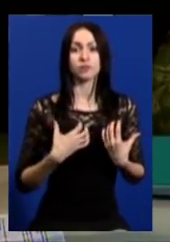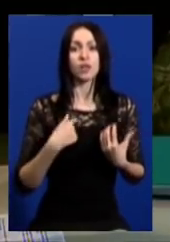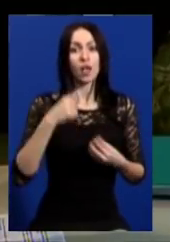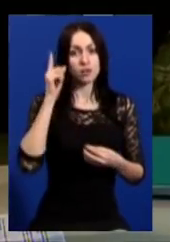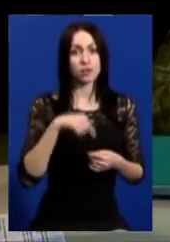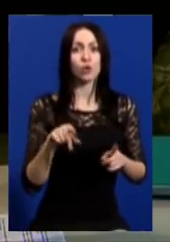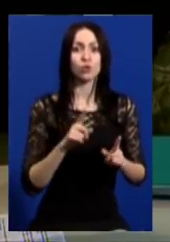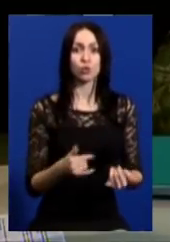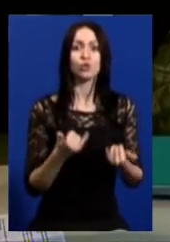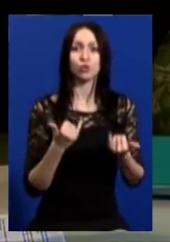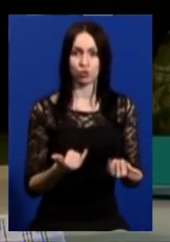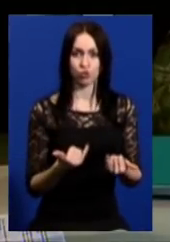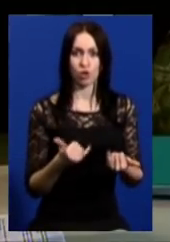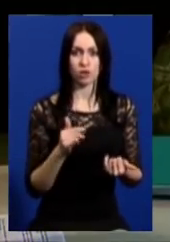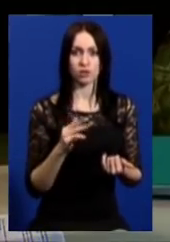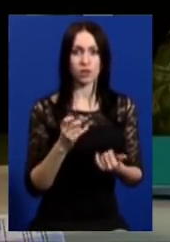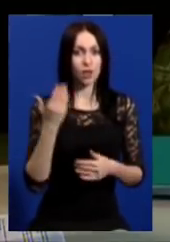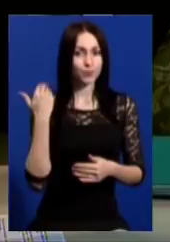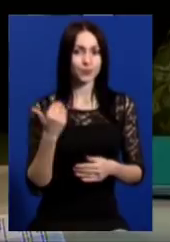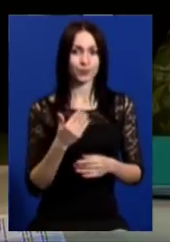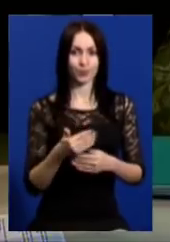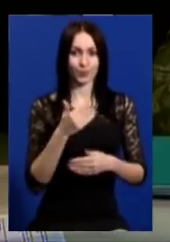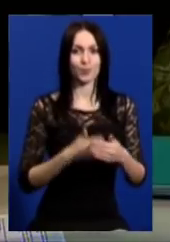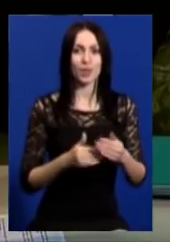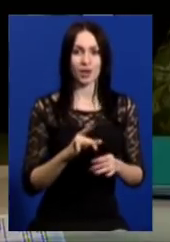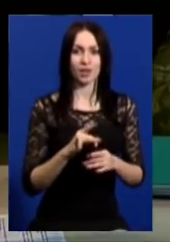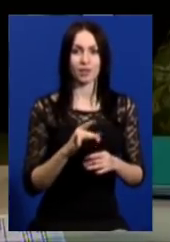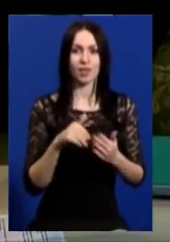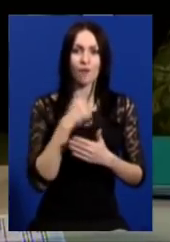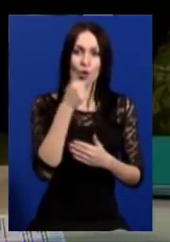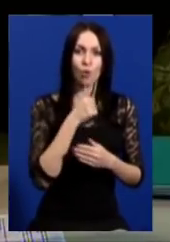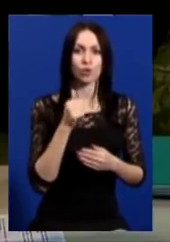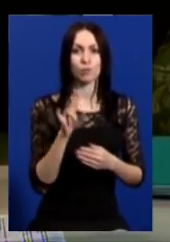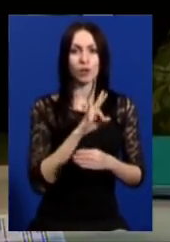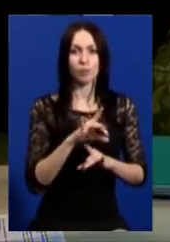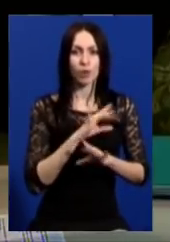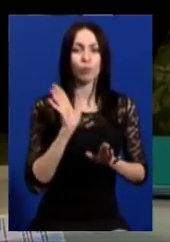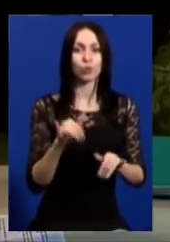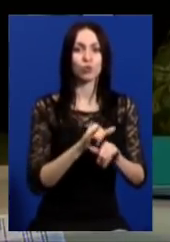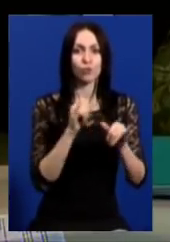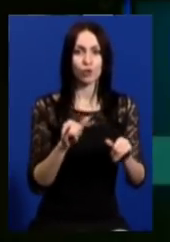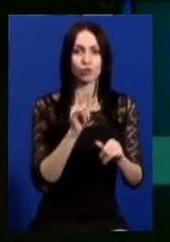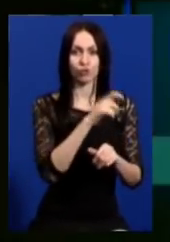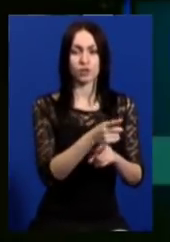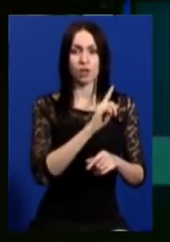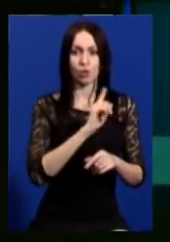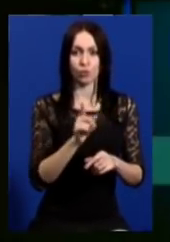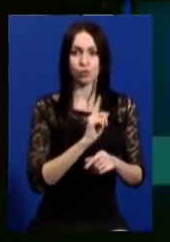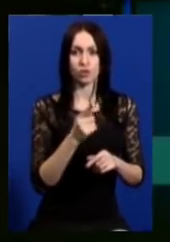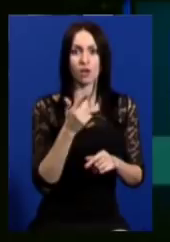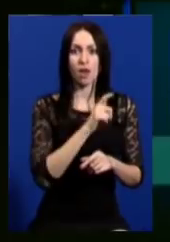зараз напередодні різдвяних і новорічних свят буде збільшений потік громадян,